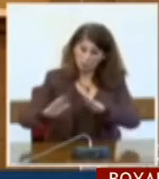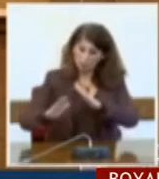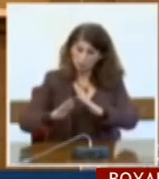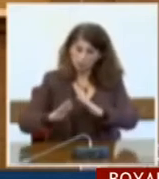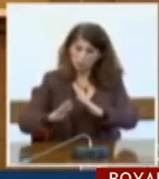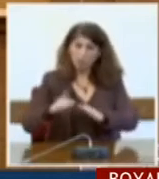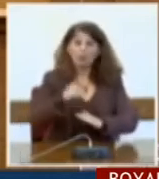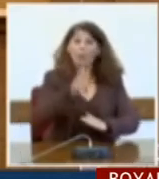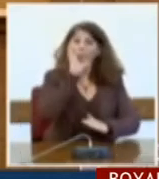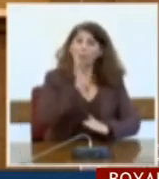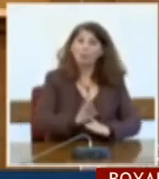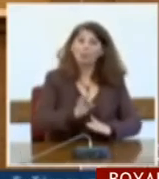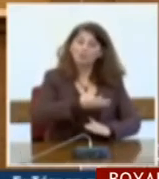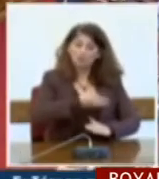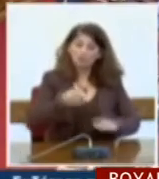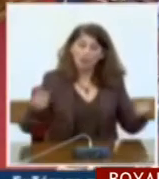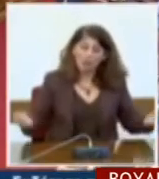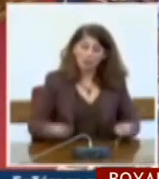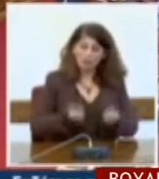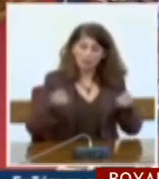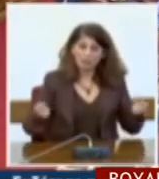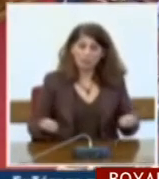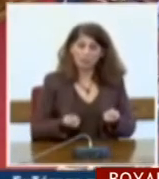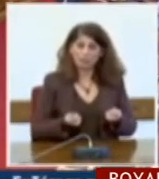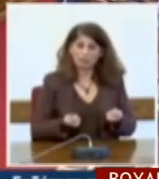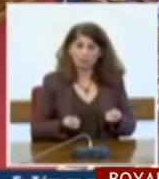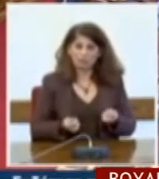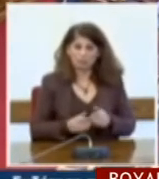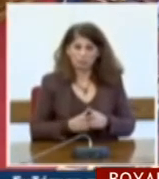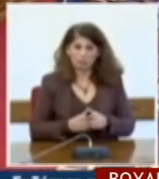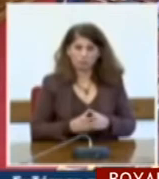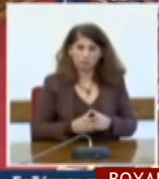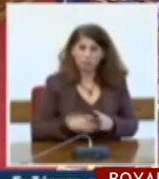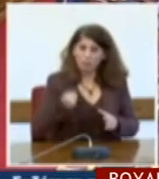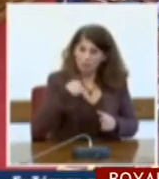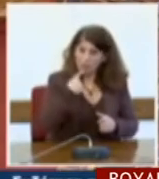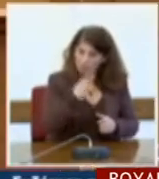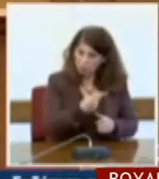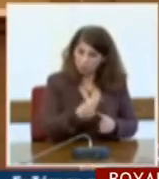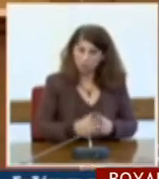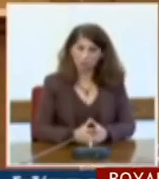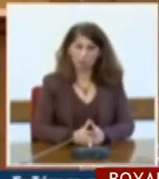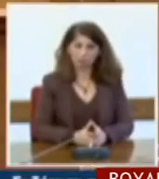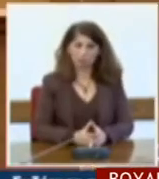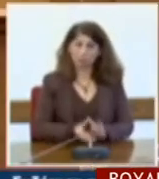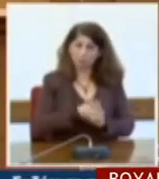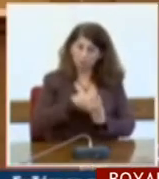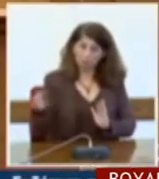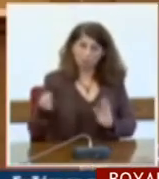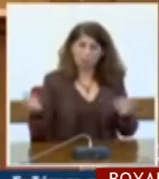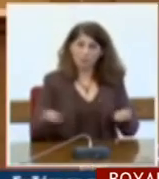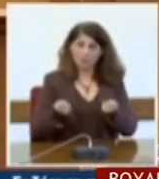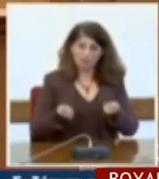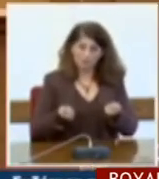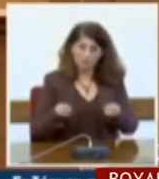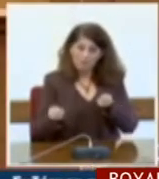είστε πράγματι εξαιρετικά εργατικοί, οφείλω να σας το καταλογήσω αυτό, εξαιρετικά εργατικοί, εξαιρετικά μεθοδικοί